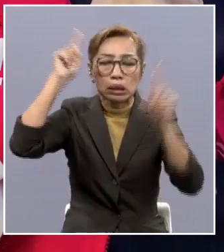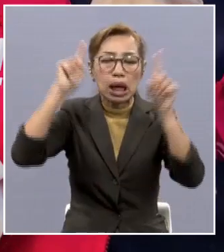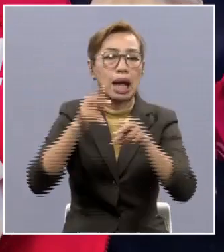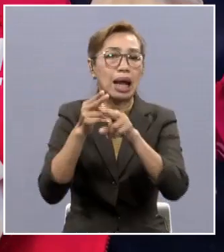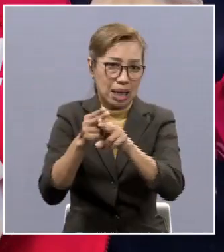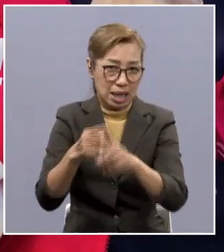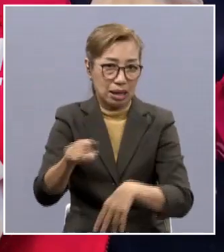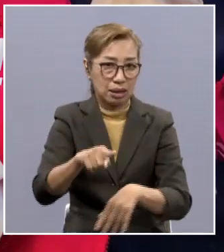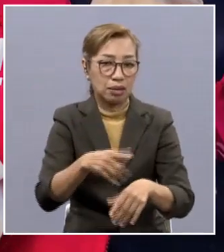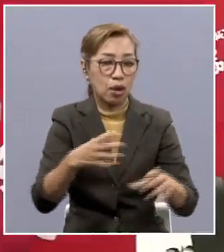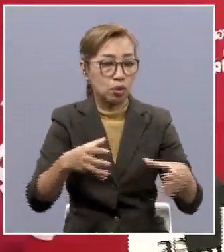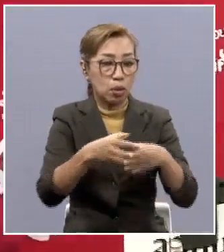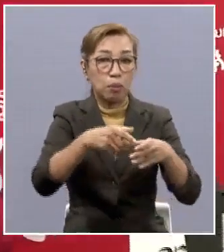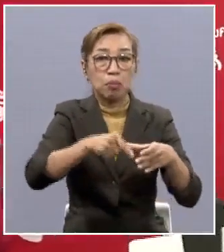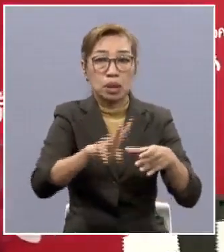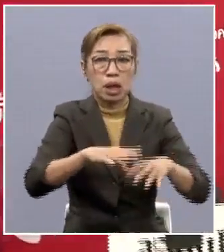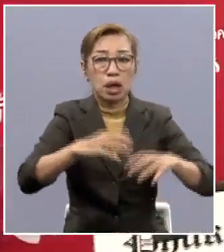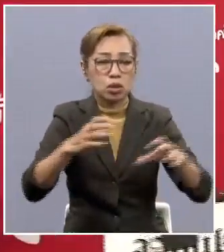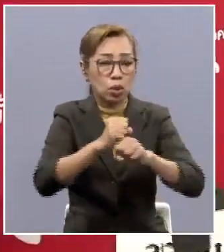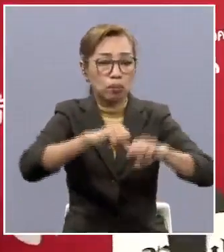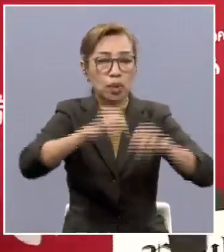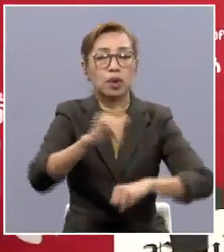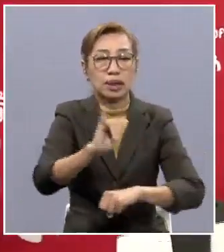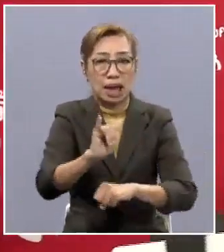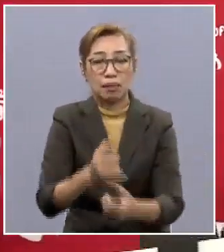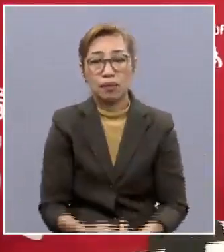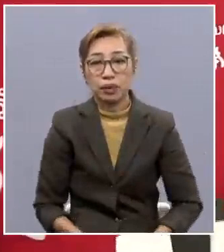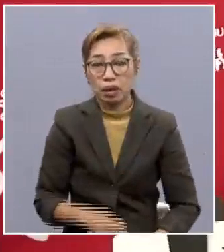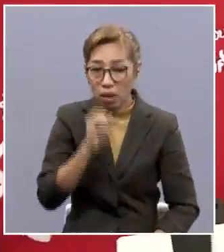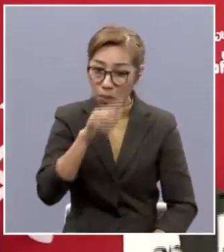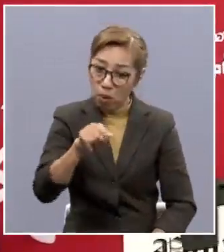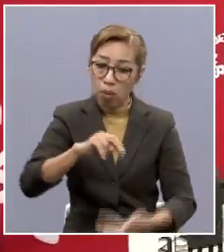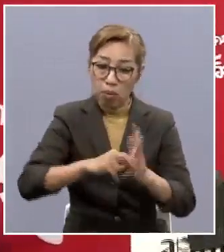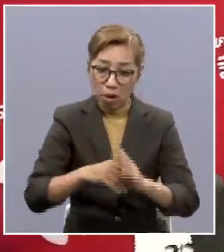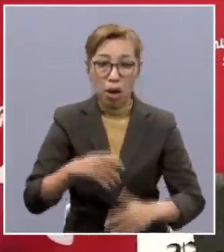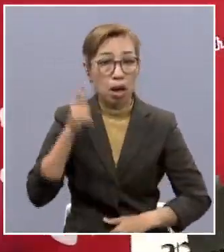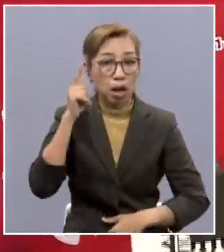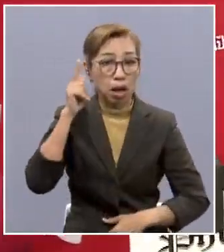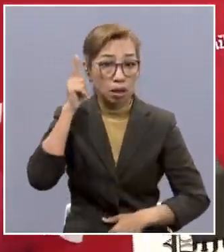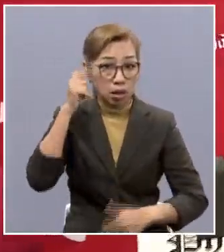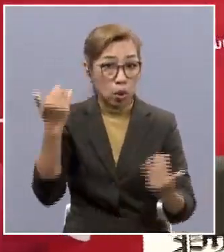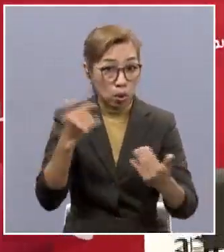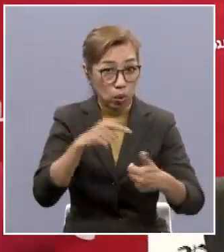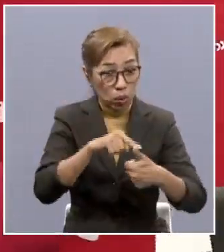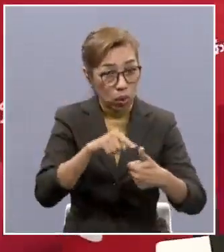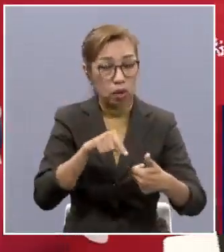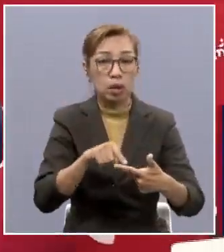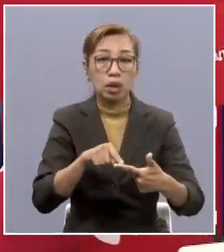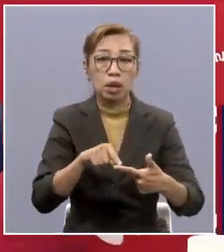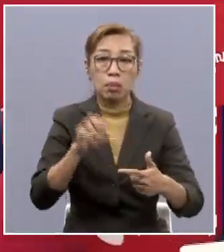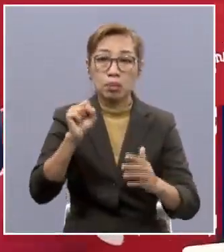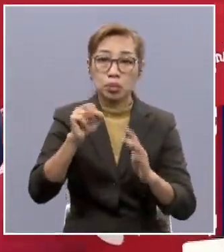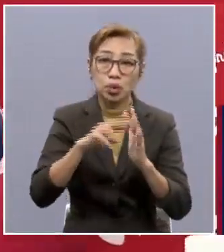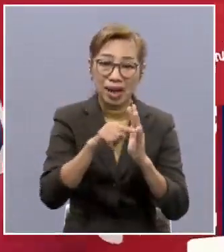อกหรือเปล่าเนี่ยคุณอุ๊งอิ๊งก็บอกอย่างนี้นะฮะคนในพรรคเพื่อไทยรักกันมากคนในพรรครักกันนะฮะไม่มีใครหลอก